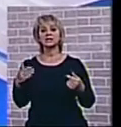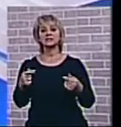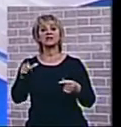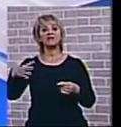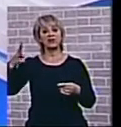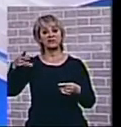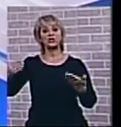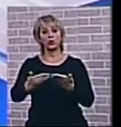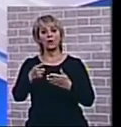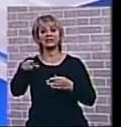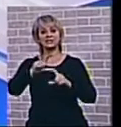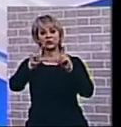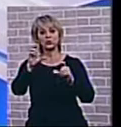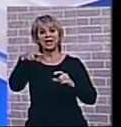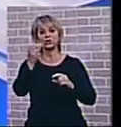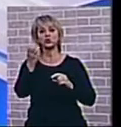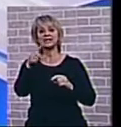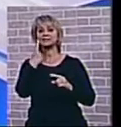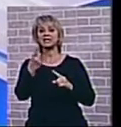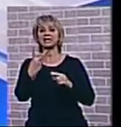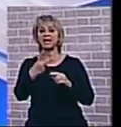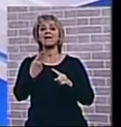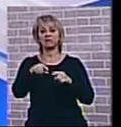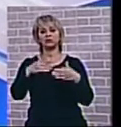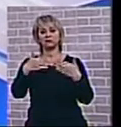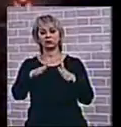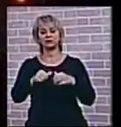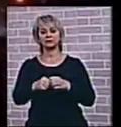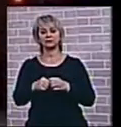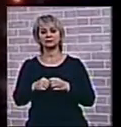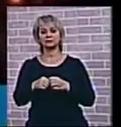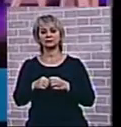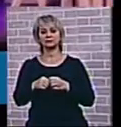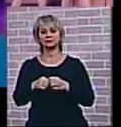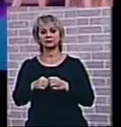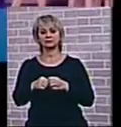Здравствуйте, в эфире новости. В студии Дарья Шулик. Смотрите в этом выпуске.